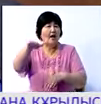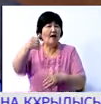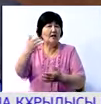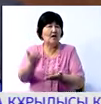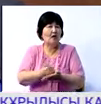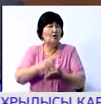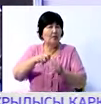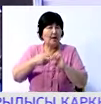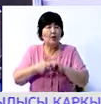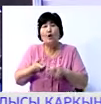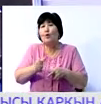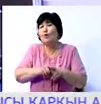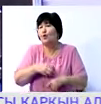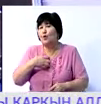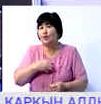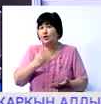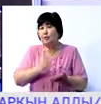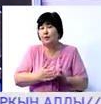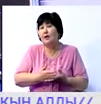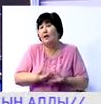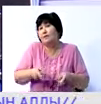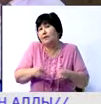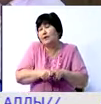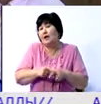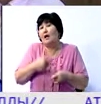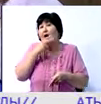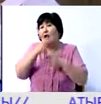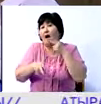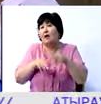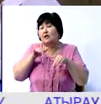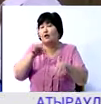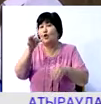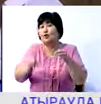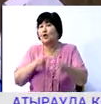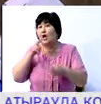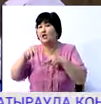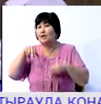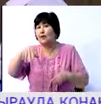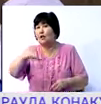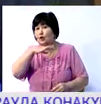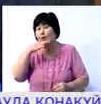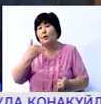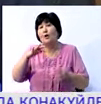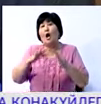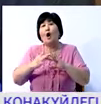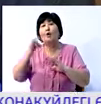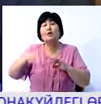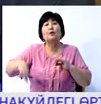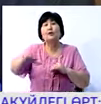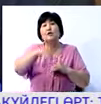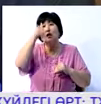секілді проблемалар өте өзекті болып тұр. Қит етсе домалақ арызын арқалап сотқа шағымданатындар көп. Мәселен аудан бойынша жыл басынан